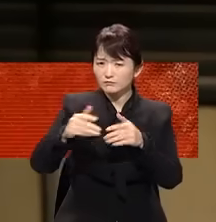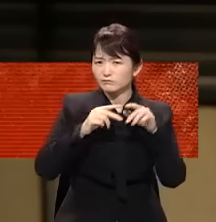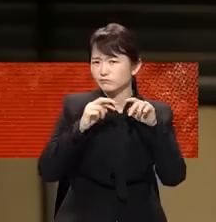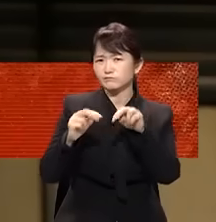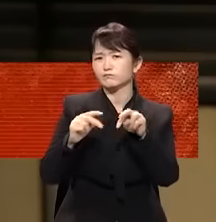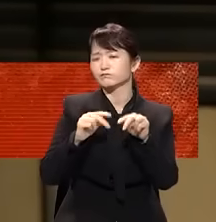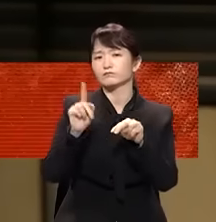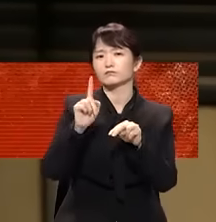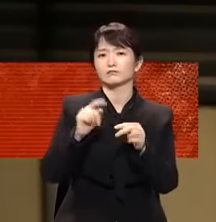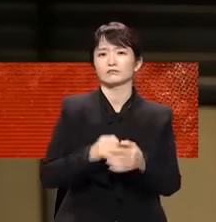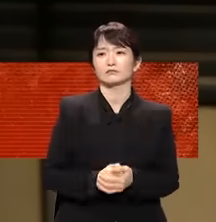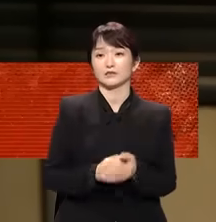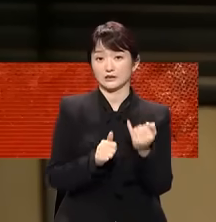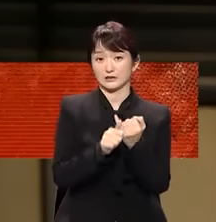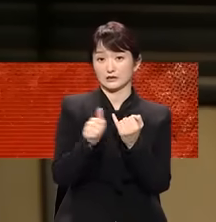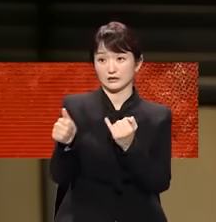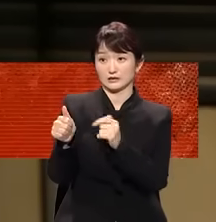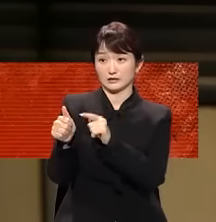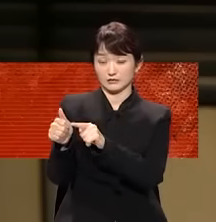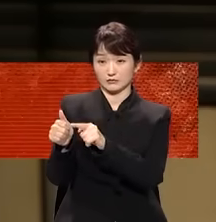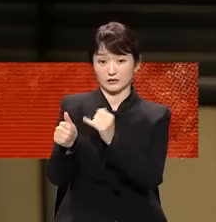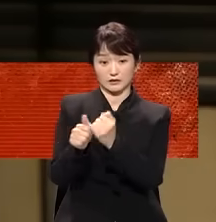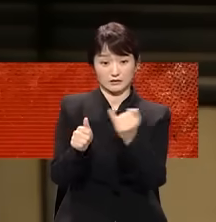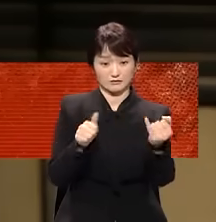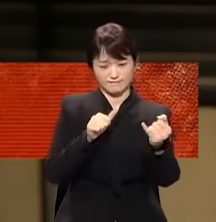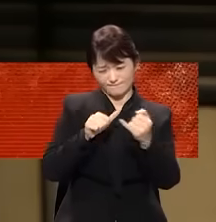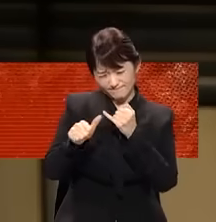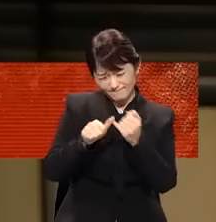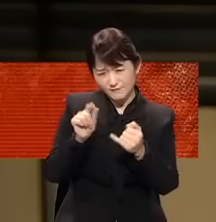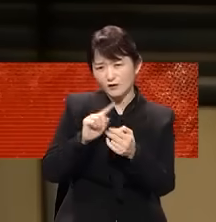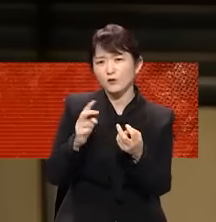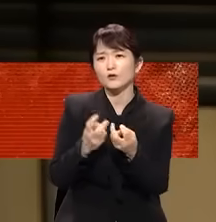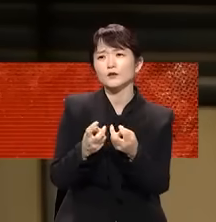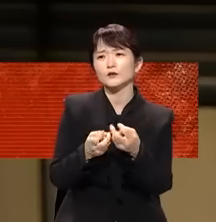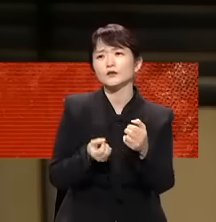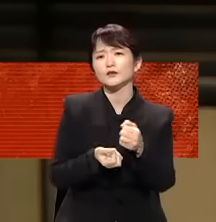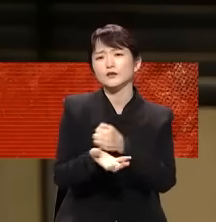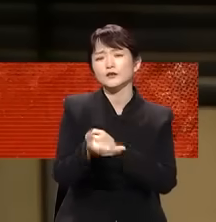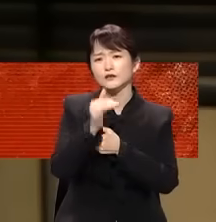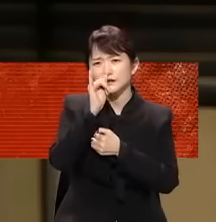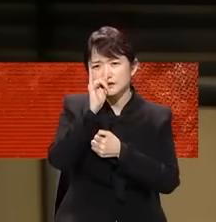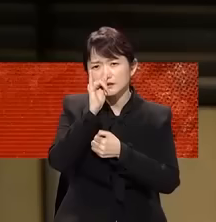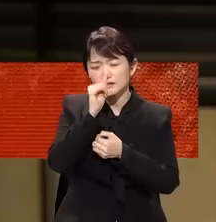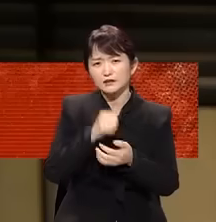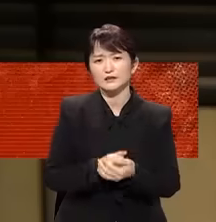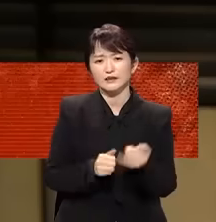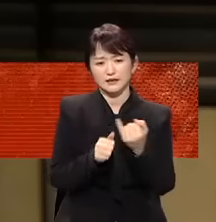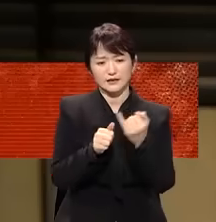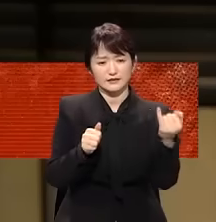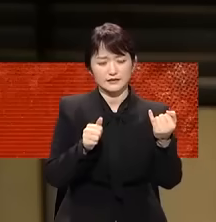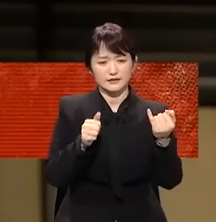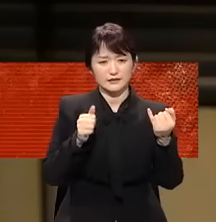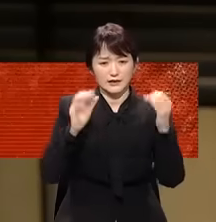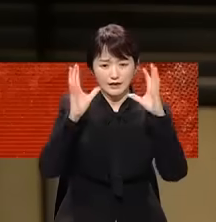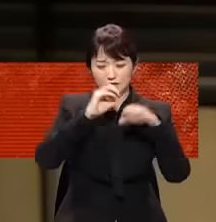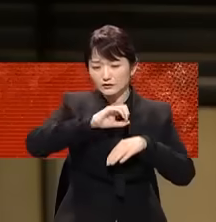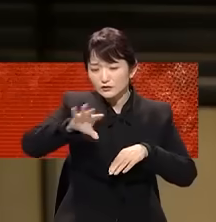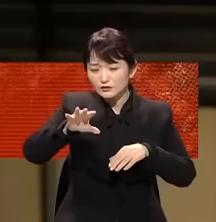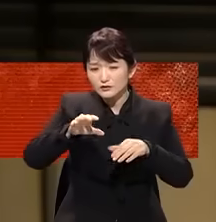될 만한 건 이제 남편과의 다툼이 어떻게 영향을 이런 어 행동하는데 미쳤는지 이런